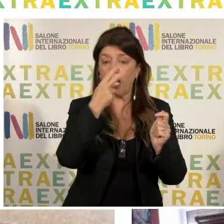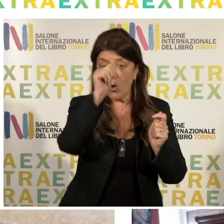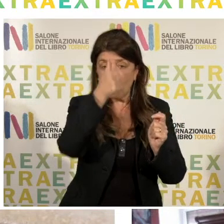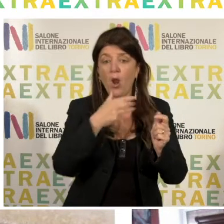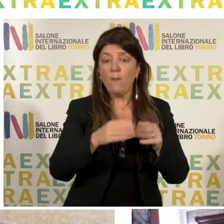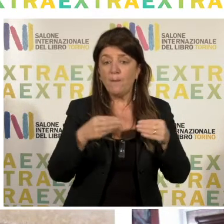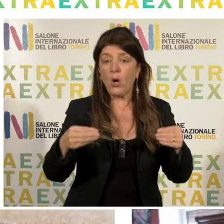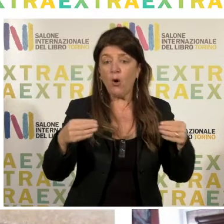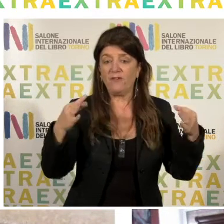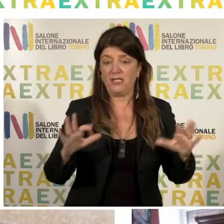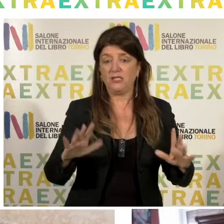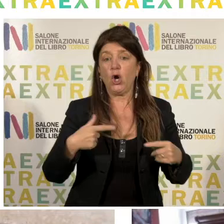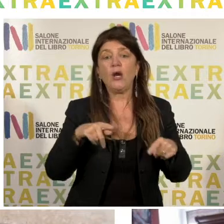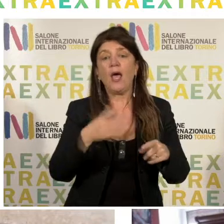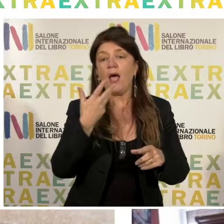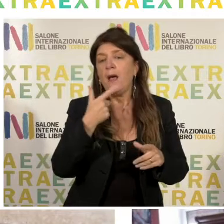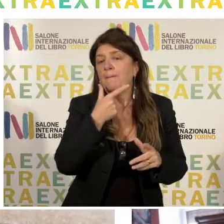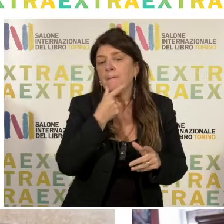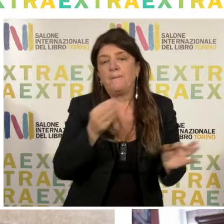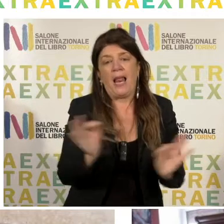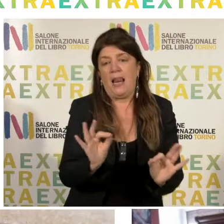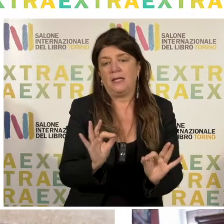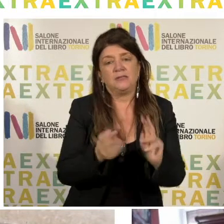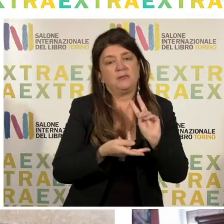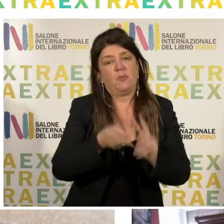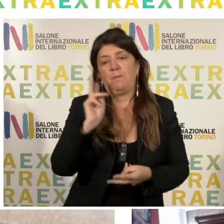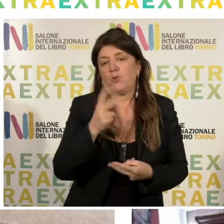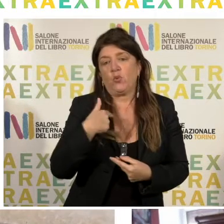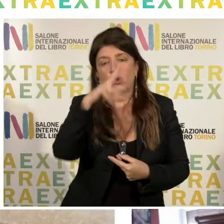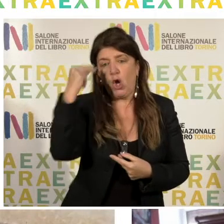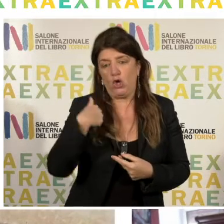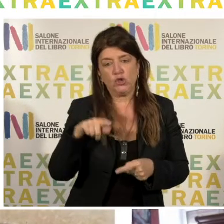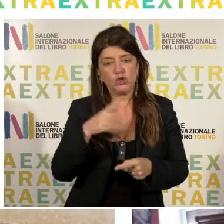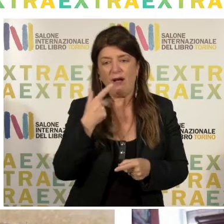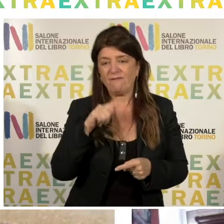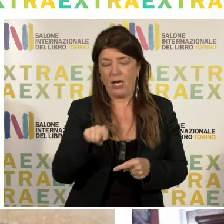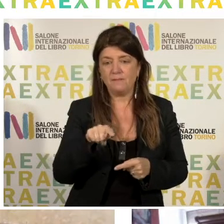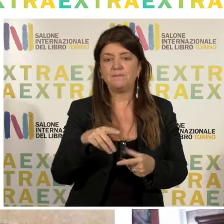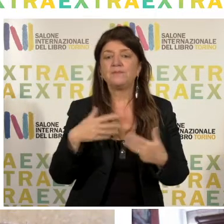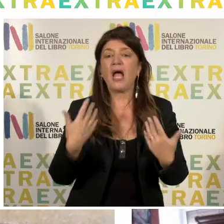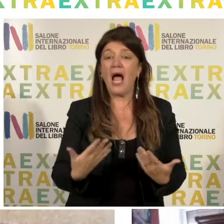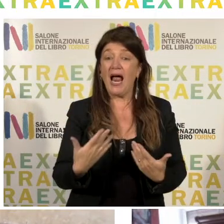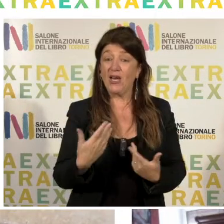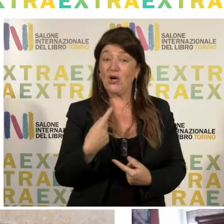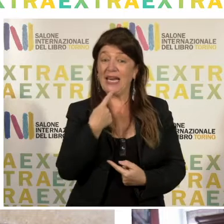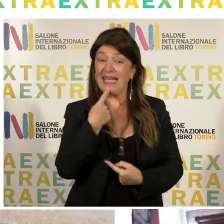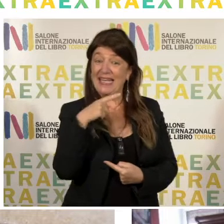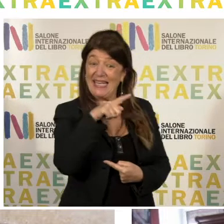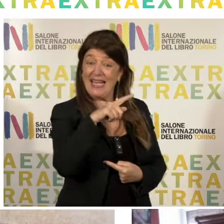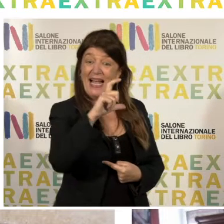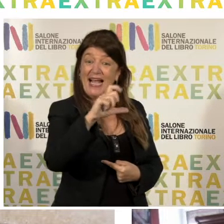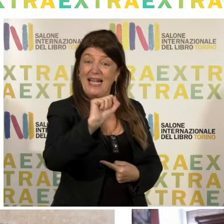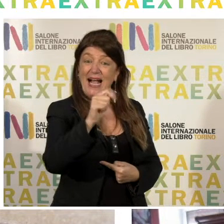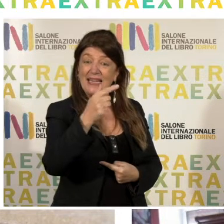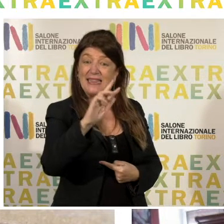conosca". Catherine, io vorrei domandarle, lei, quando suo padre è morto, lei era